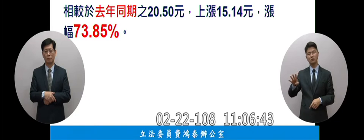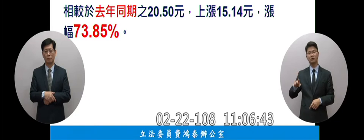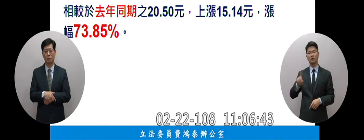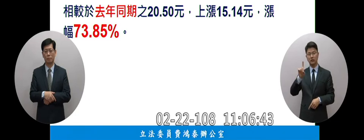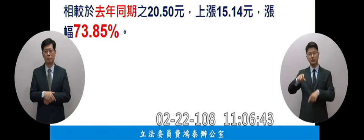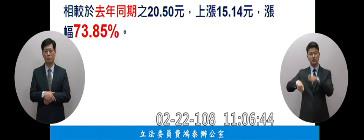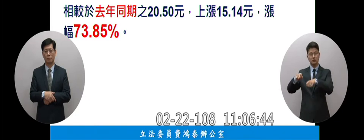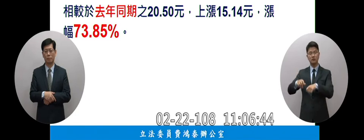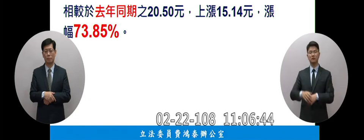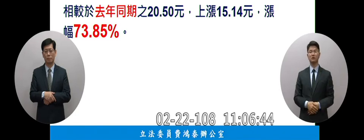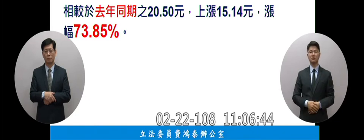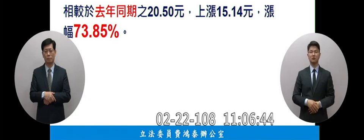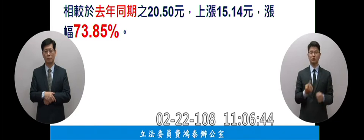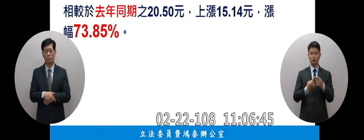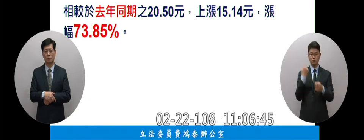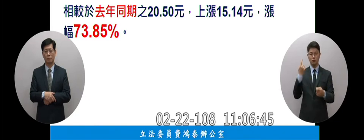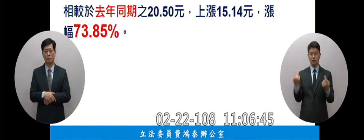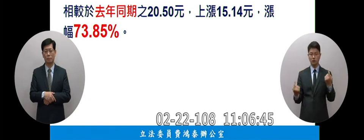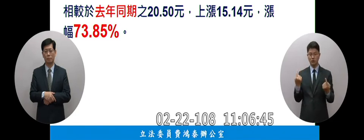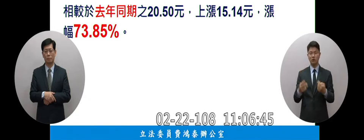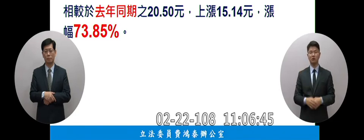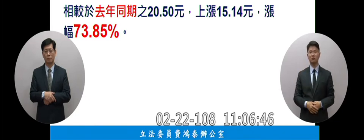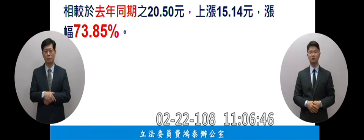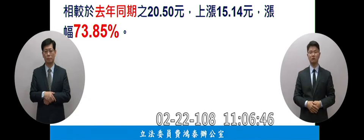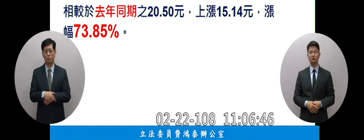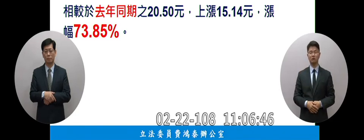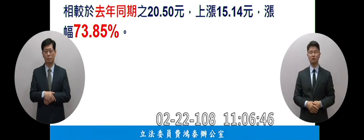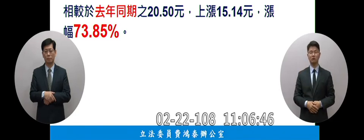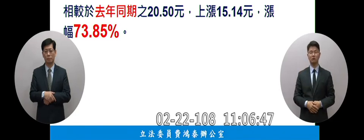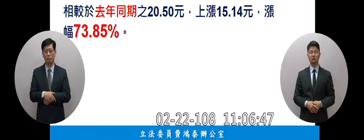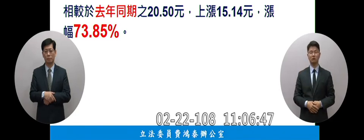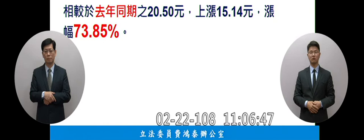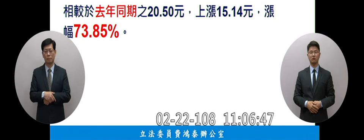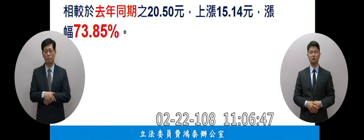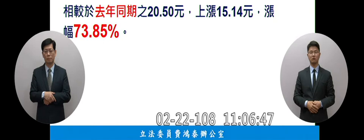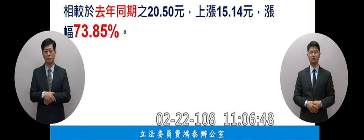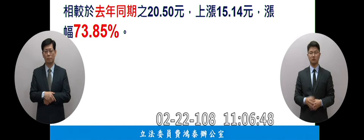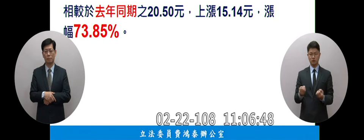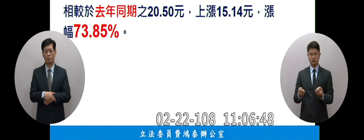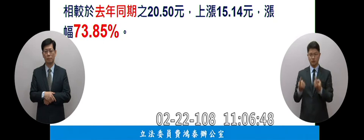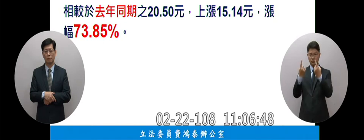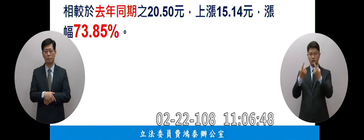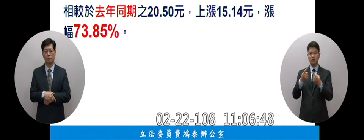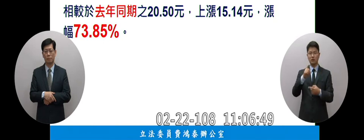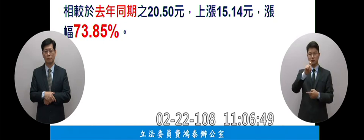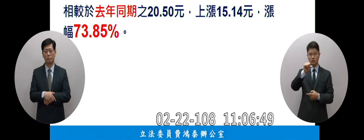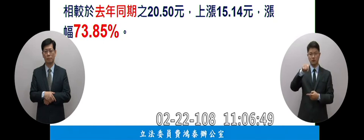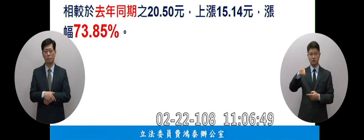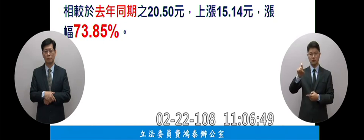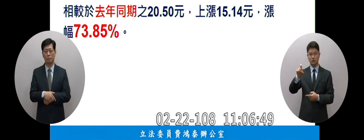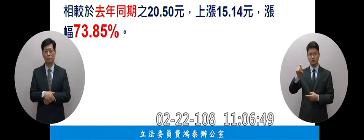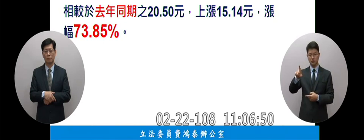相较于去年同期，也是官方的资料，上涨了15.14元，